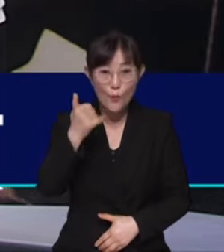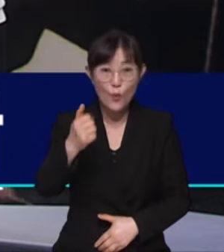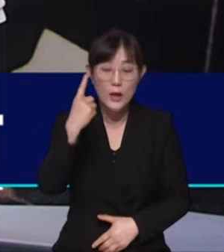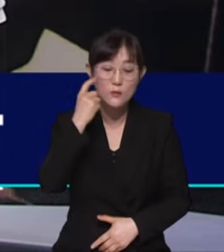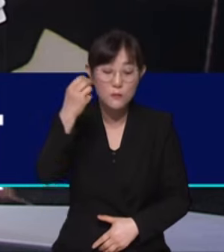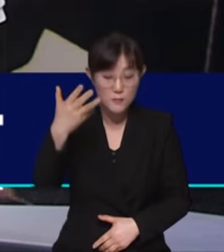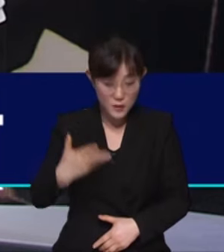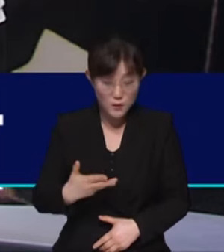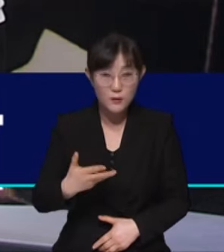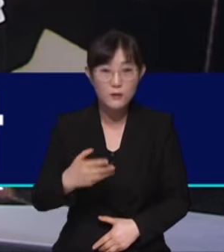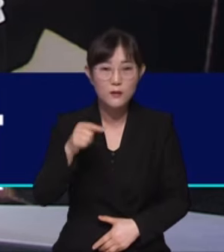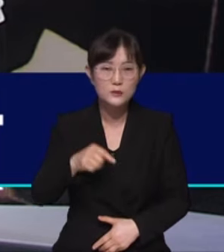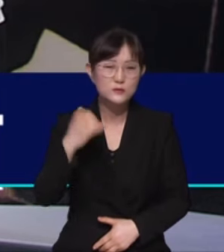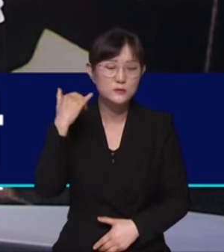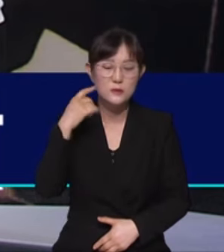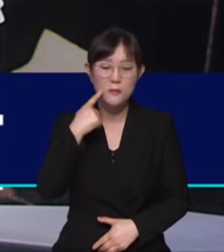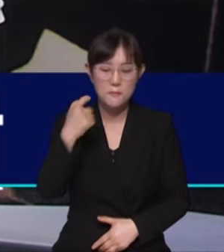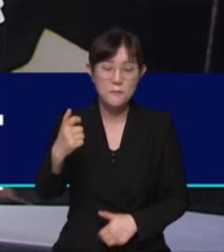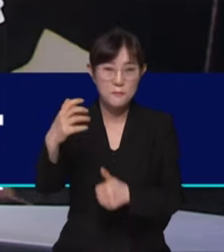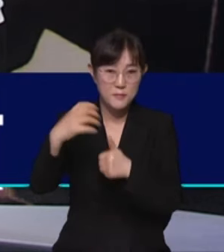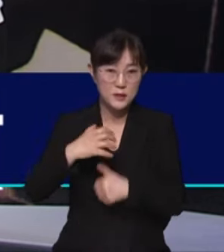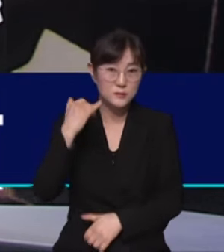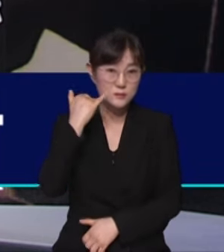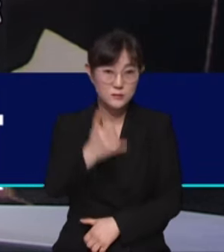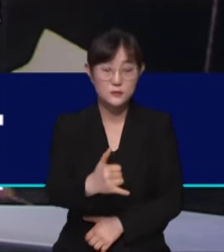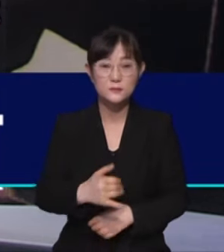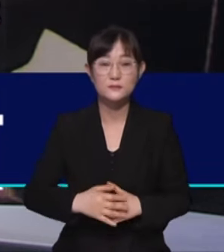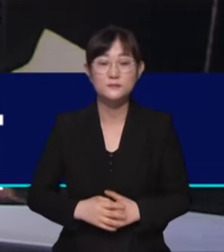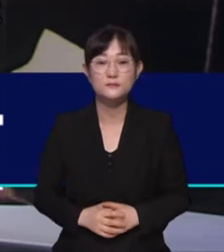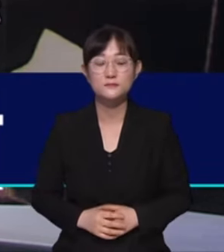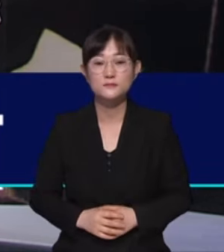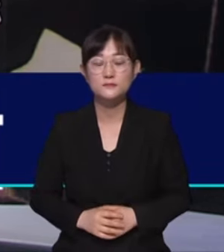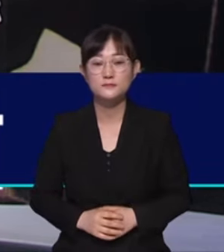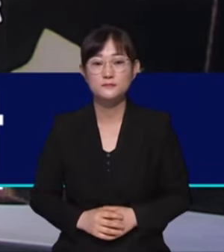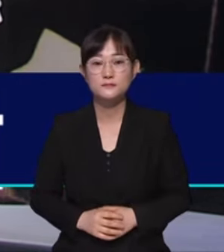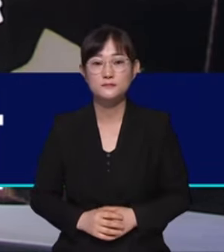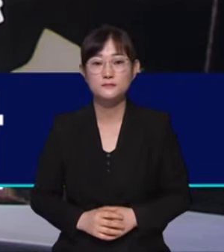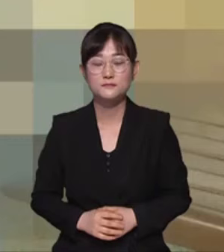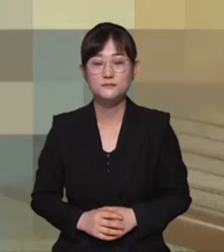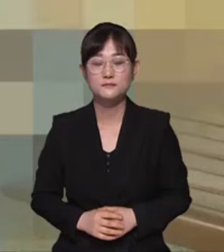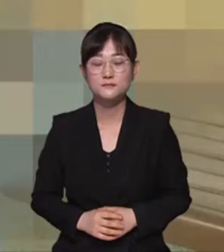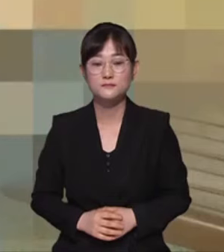연락처를 바탕으로 협박 전화를 걸었습니다. 조경원 기자입니다.